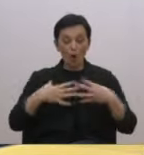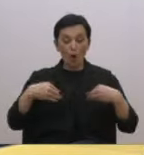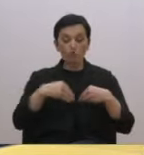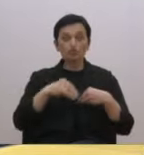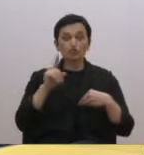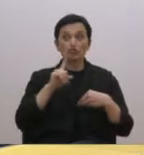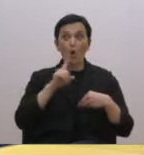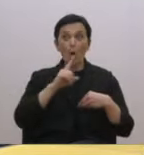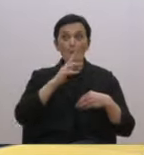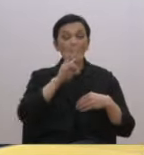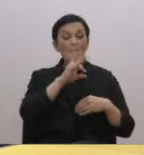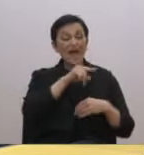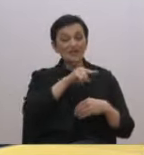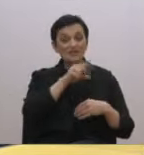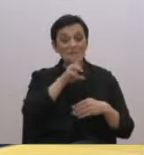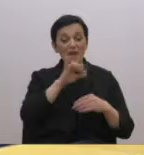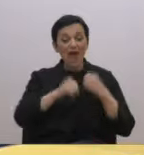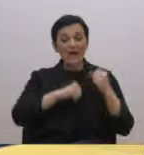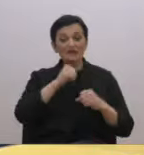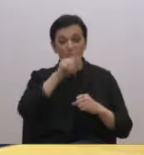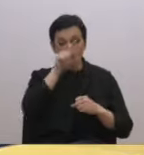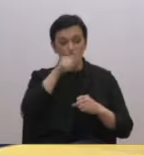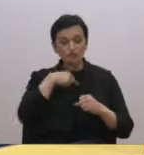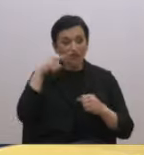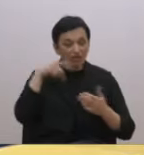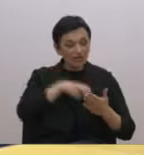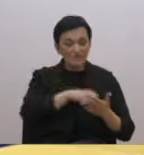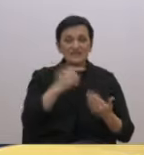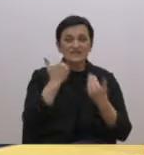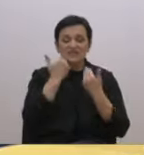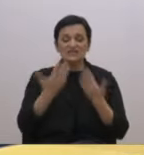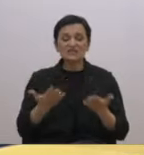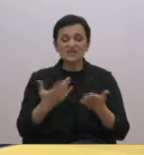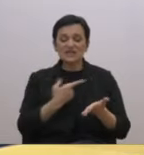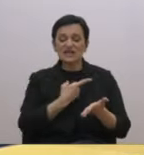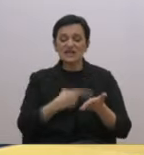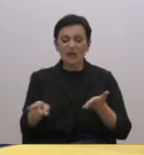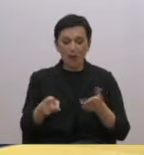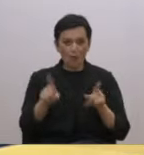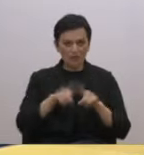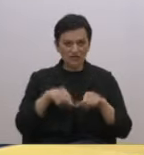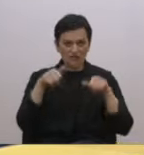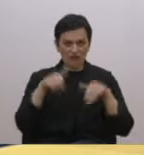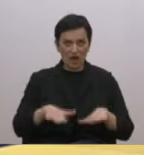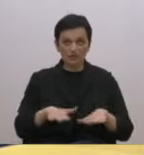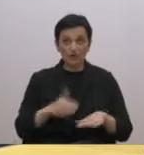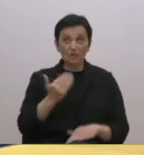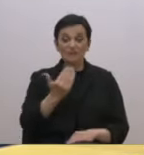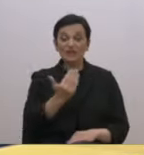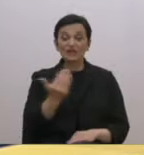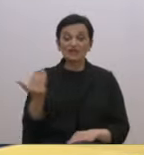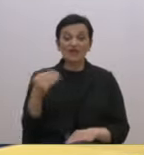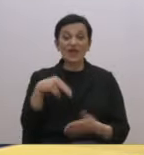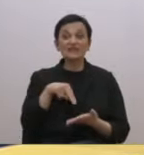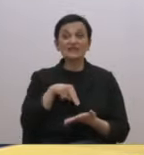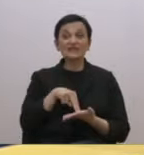დავემთხვე მედვედევს და პუტინს. სიცხვილია, გამორიცხულია ესეთი გადაწყვეტილება. თქვენ